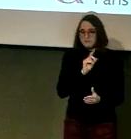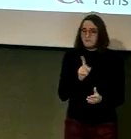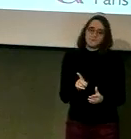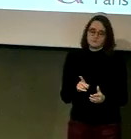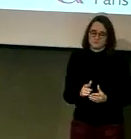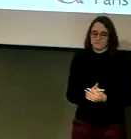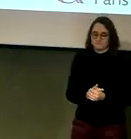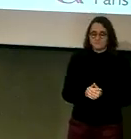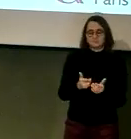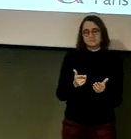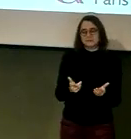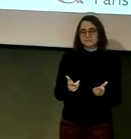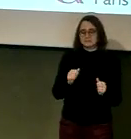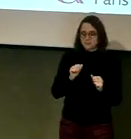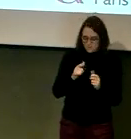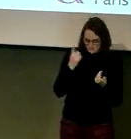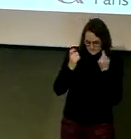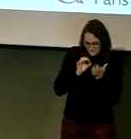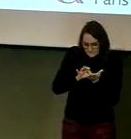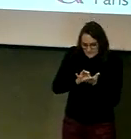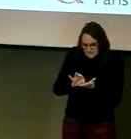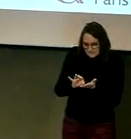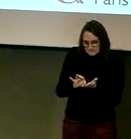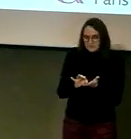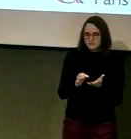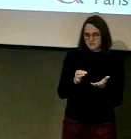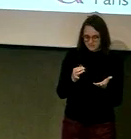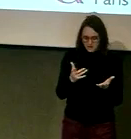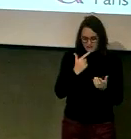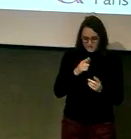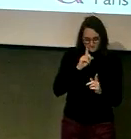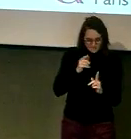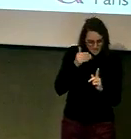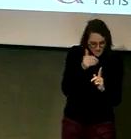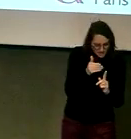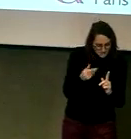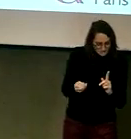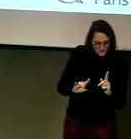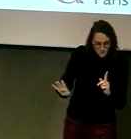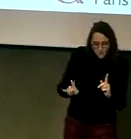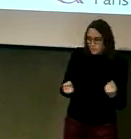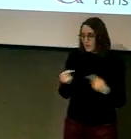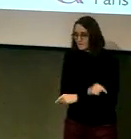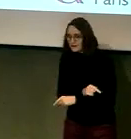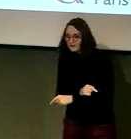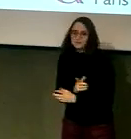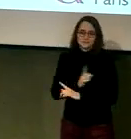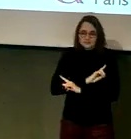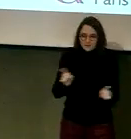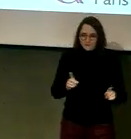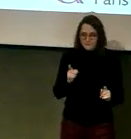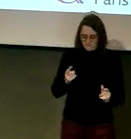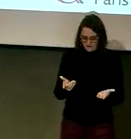évident de faire des stratégies qui vont privilégier la femme ou l'enfant. Donc, comment on fait l'harmonie entre les